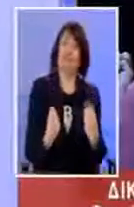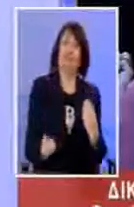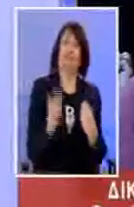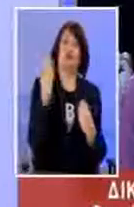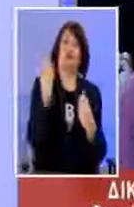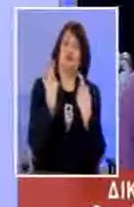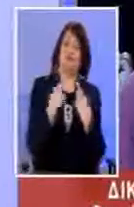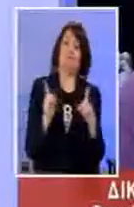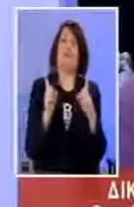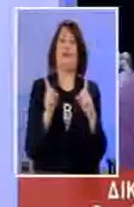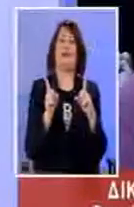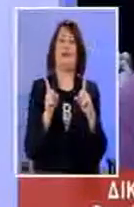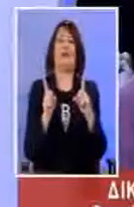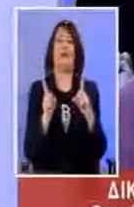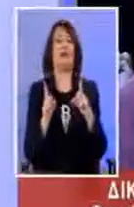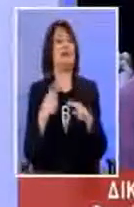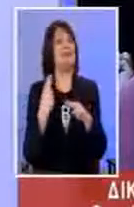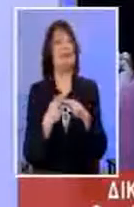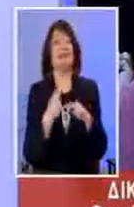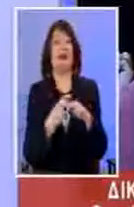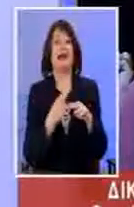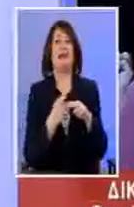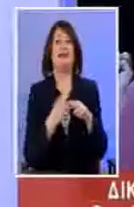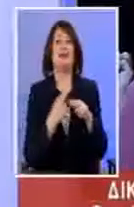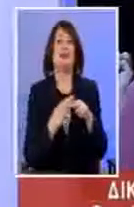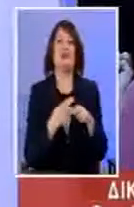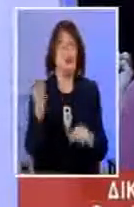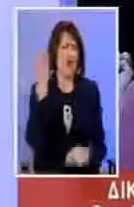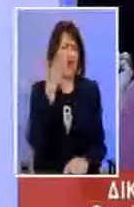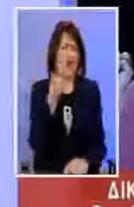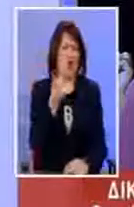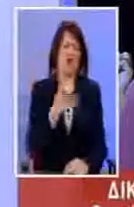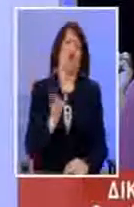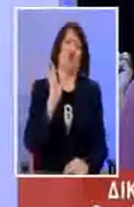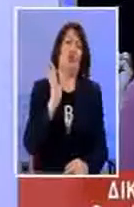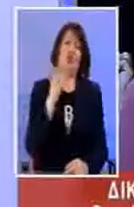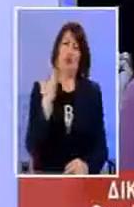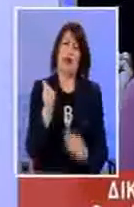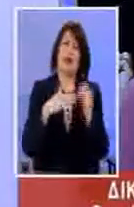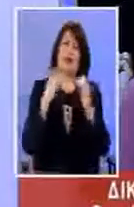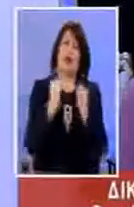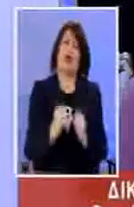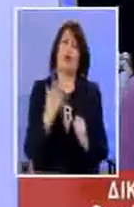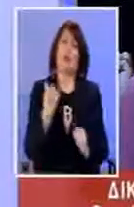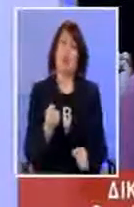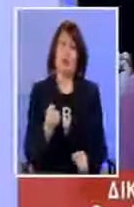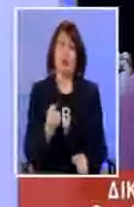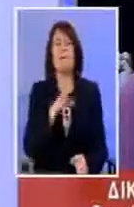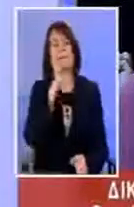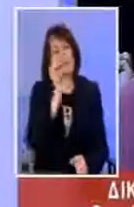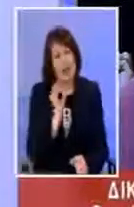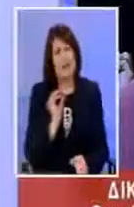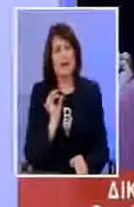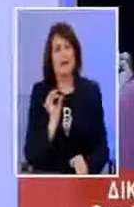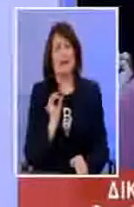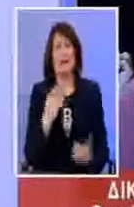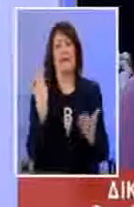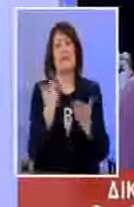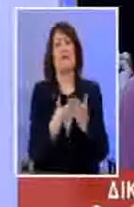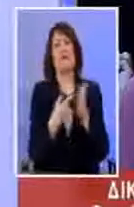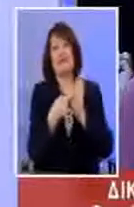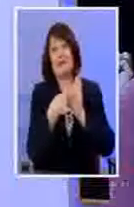πρωτοποριακό, να είναι έργο χωρίς ιδιαίτερο κόστος γιατί υπάρχουν ήδη οι δομές και ουσιαστικά να